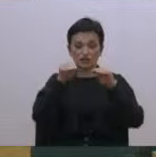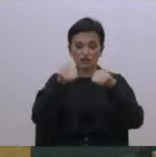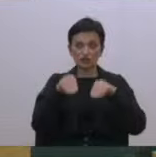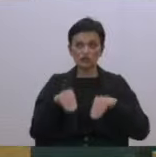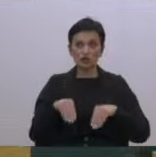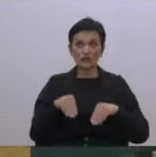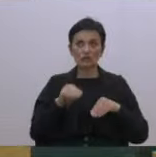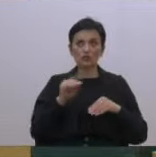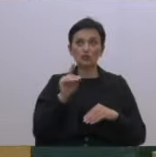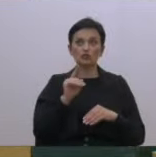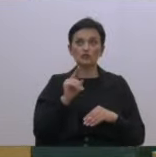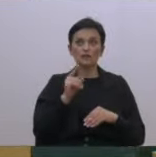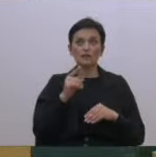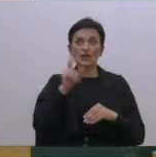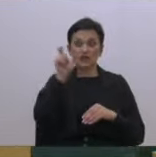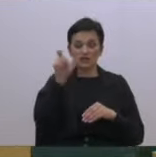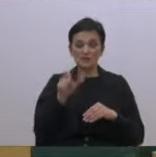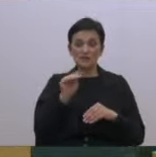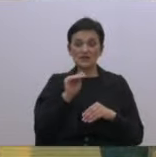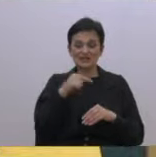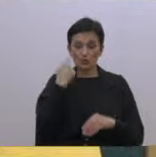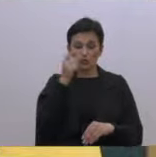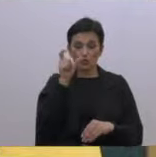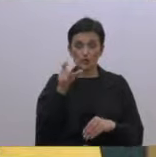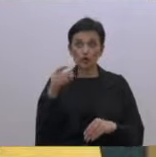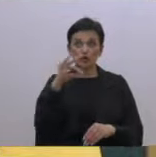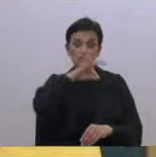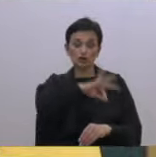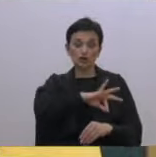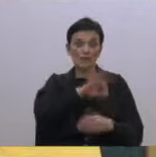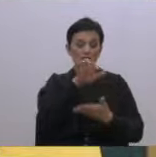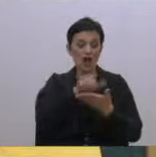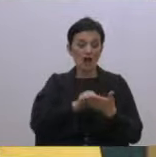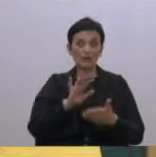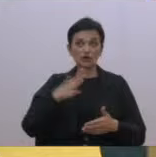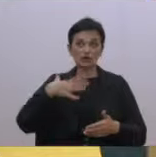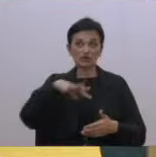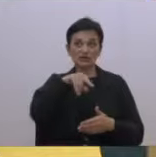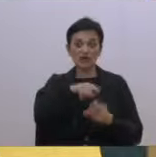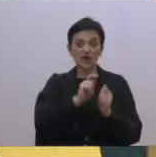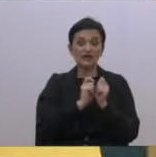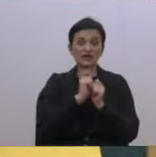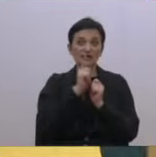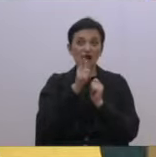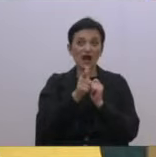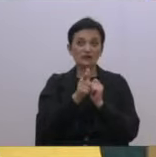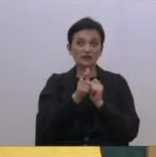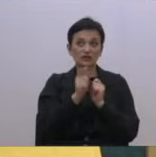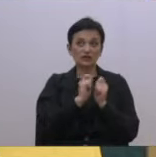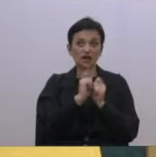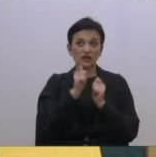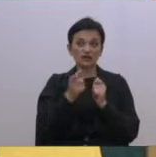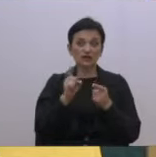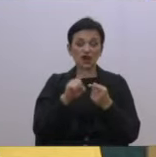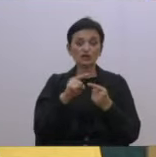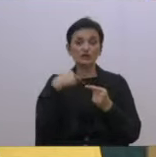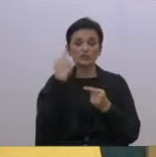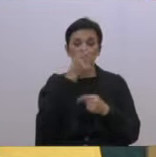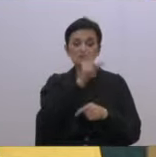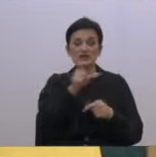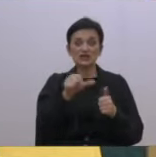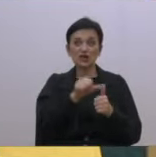შემდეგი რედაქციით. რეზიდენტი ფიზიკური პირი, რომლის შემოსავალიც არ იმეგრება საქართველოში გადასახადის წყაროსთან გარდა იმპირებისა,